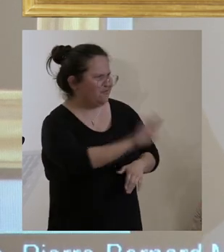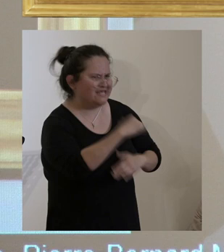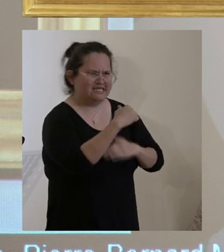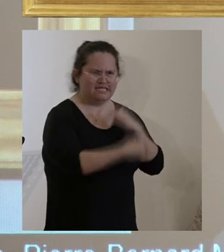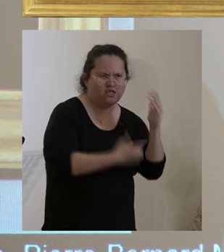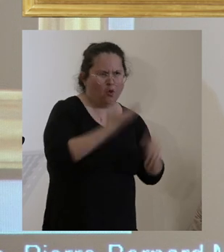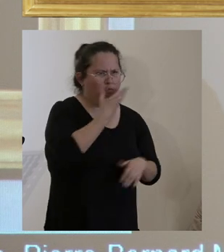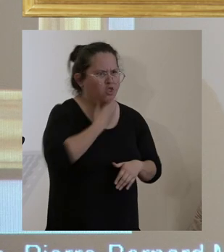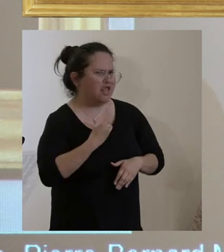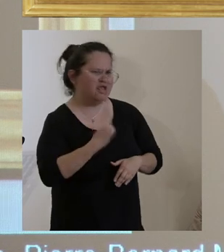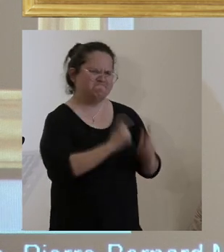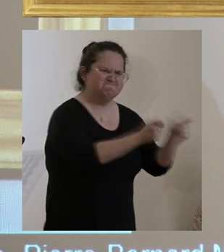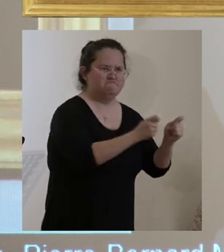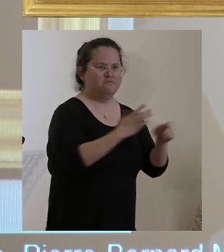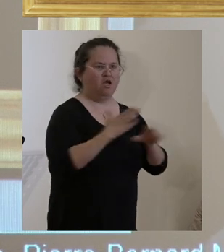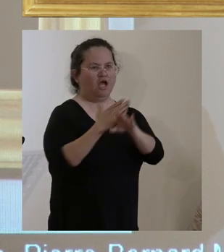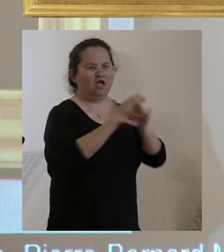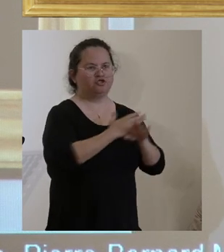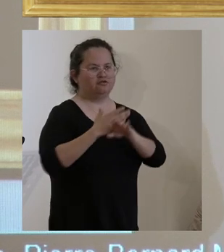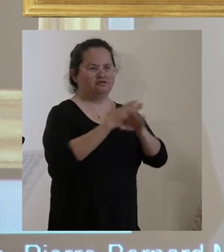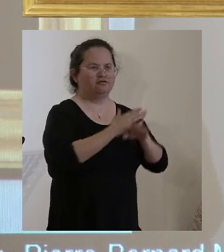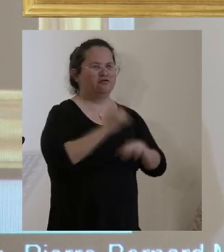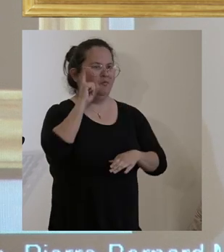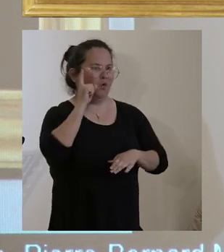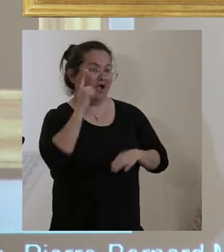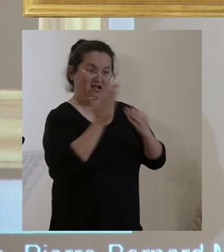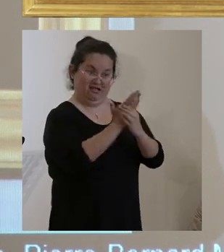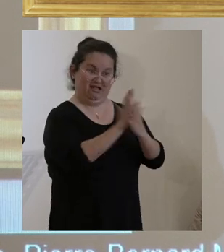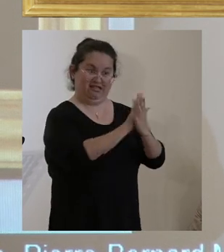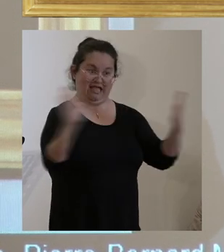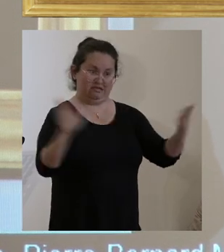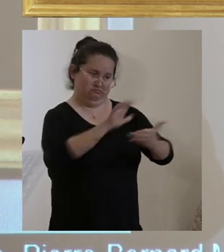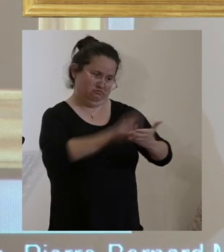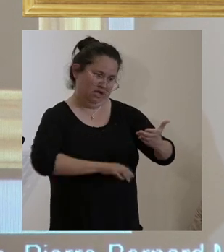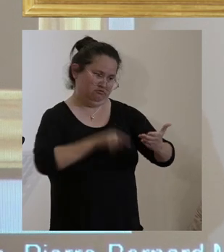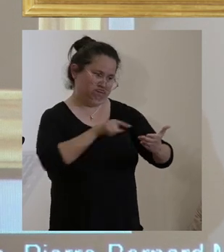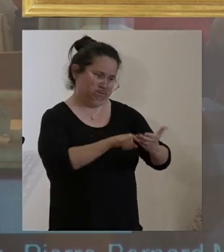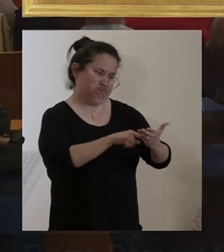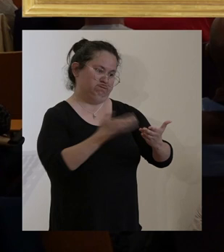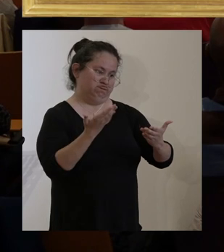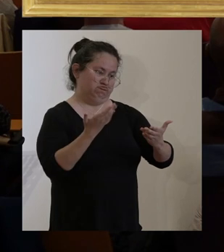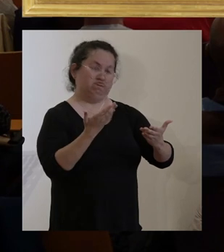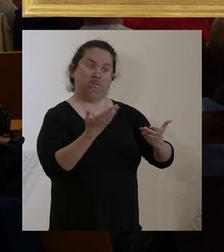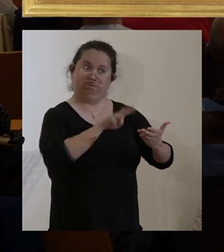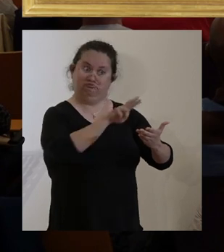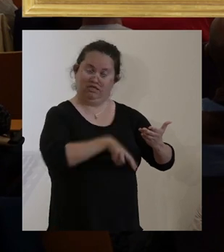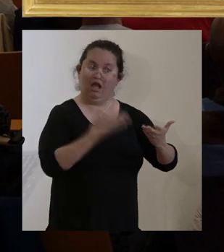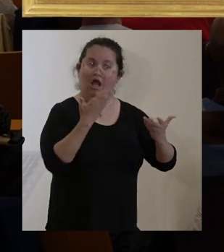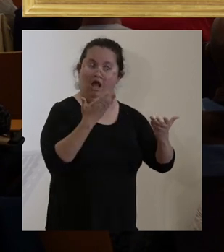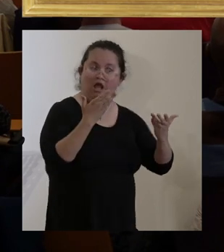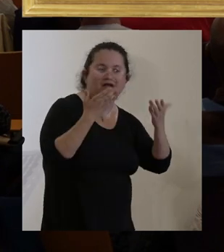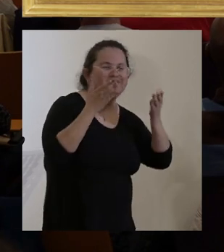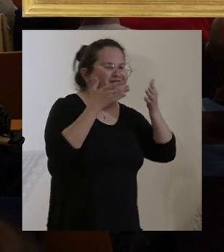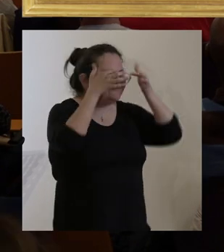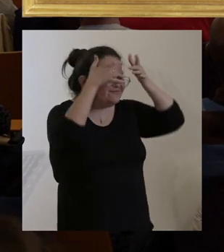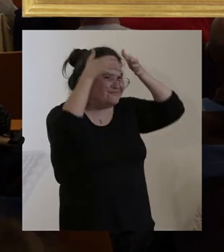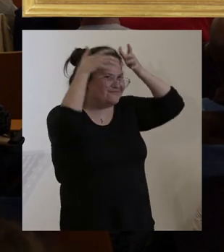certaines archives nous l'apprennent. La chevelure des femmes africaines était un élément de beauté, de